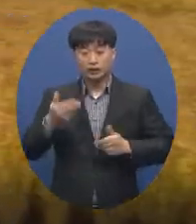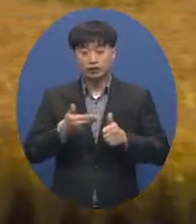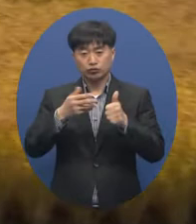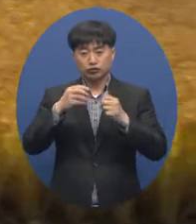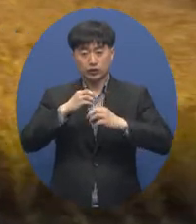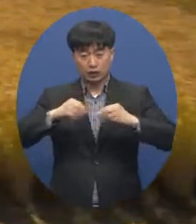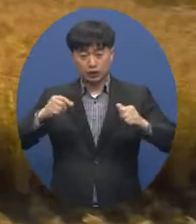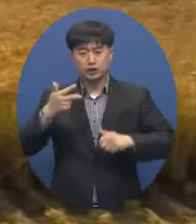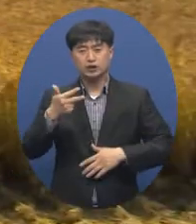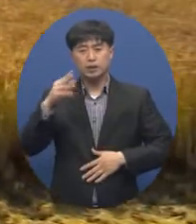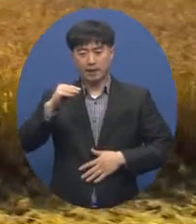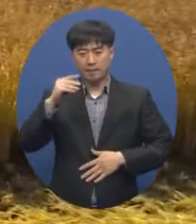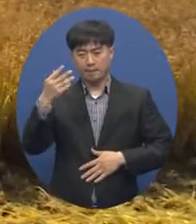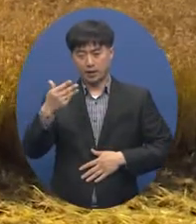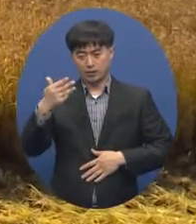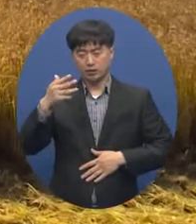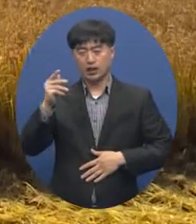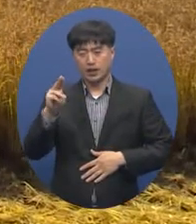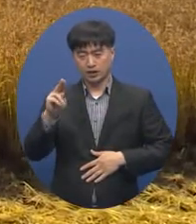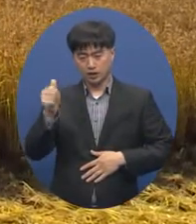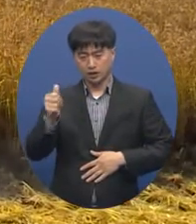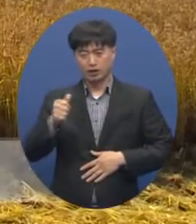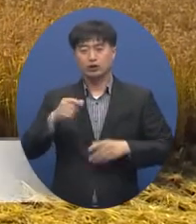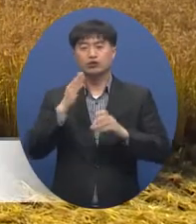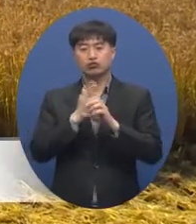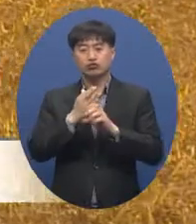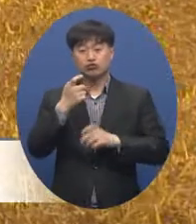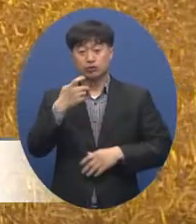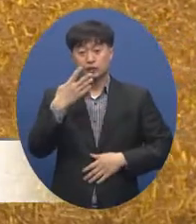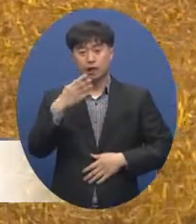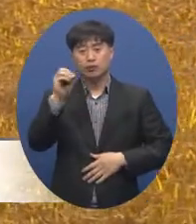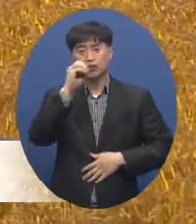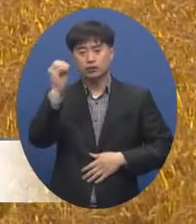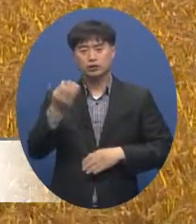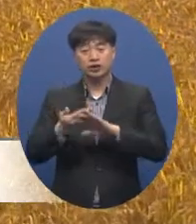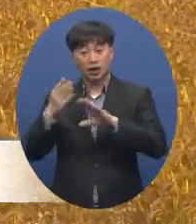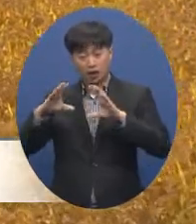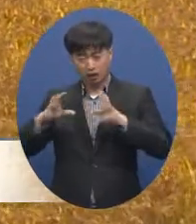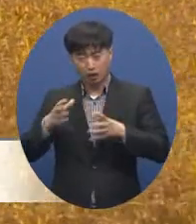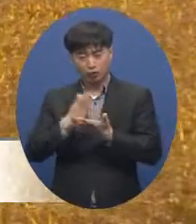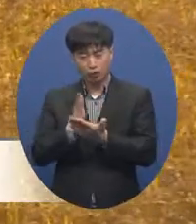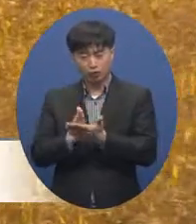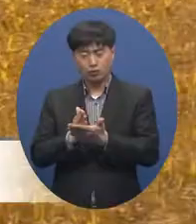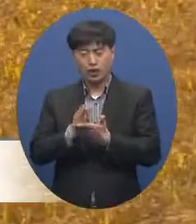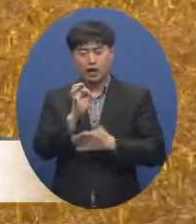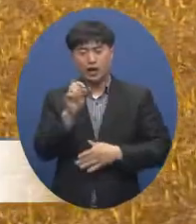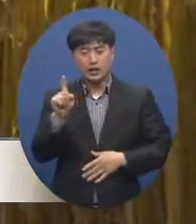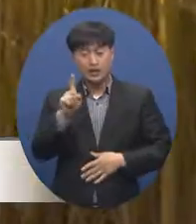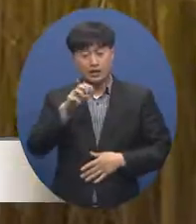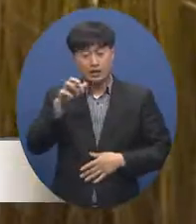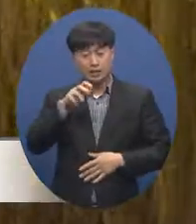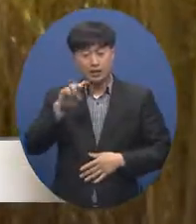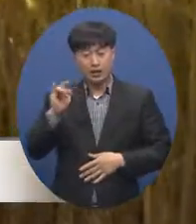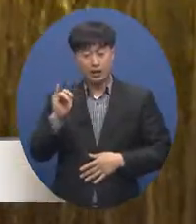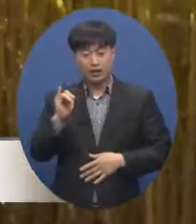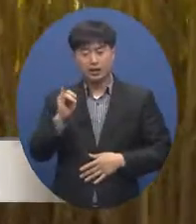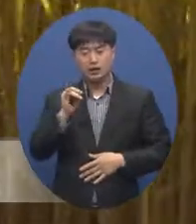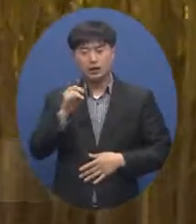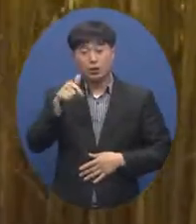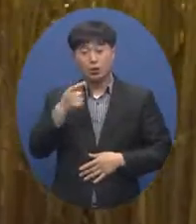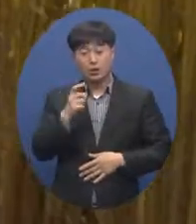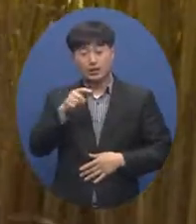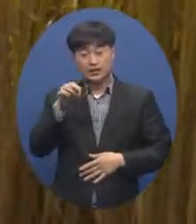경기도의 쌀 재배 면적은 7만 8천여 헥타르. 이중 64%는 외래 품종인데 아키바레와 고시히카리 등